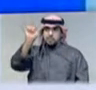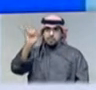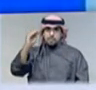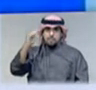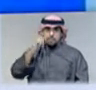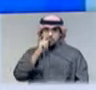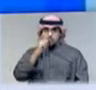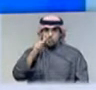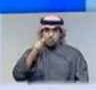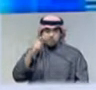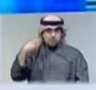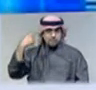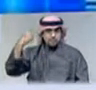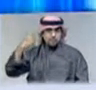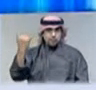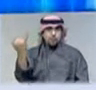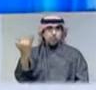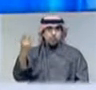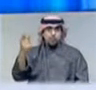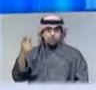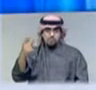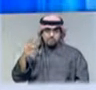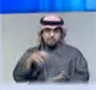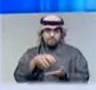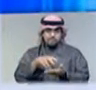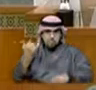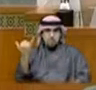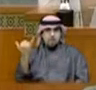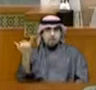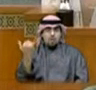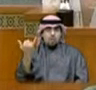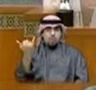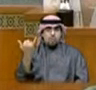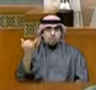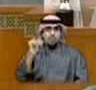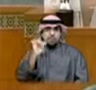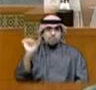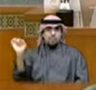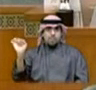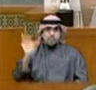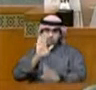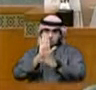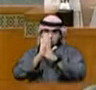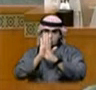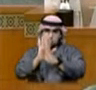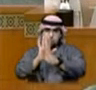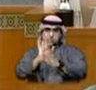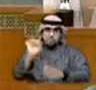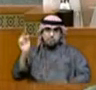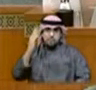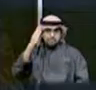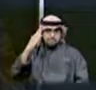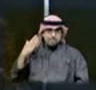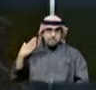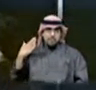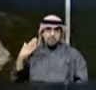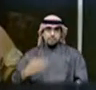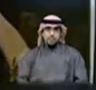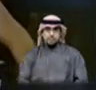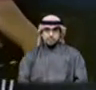والعمل ووزير الدولة لشؤون التخطيط والتنمية هند الصبيح عن أملها بتقلد المرأة الكويتية المزيد من المناصب